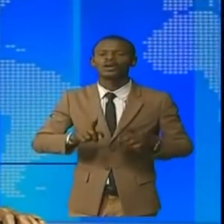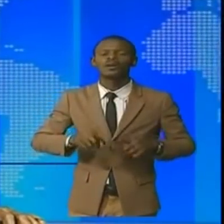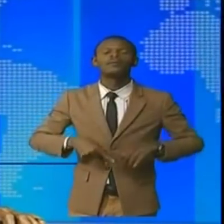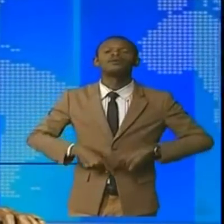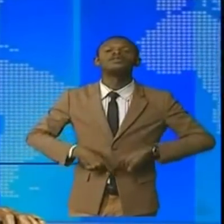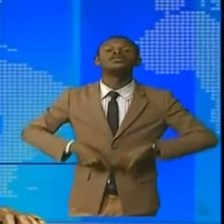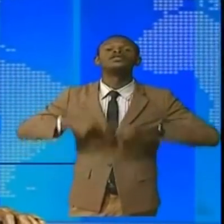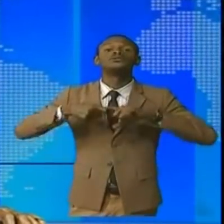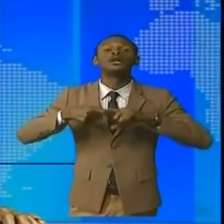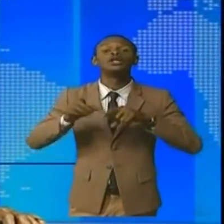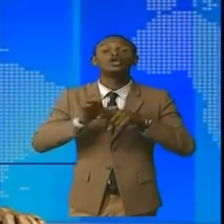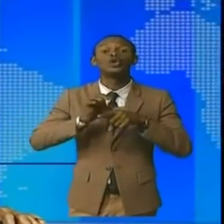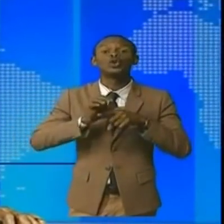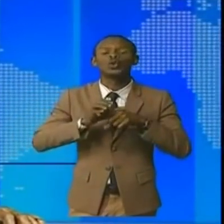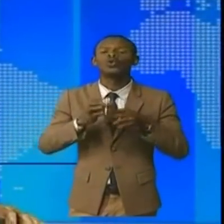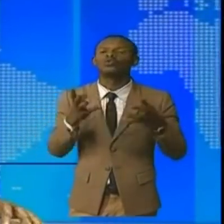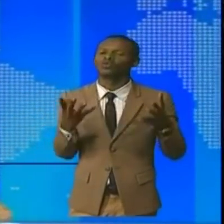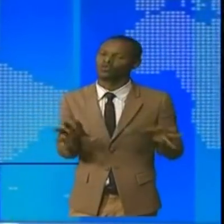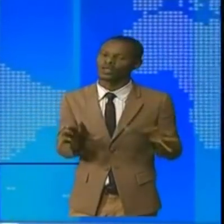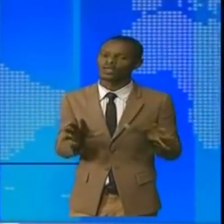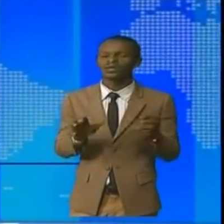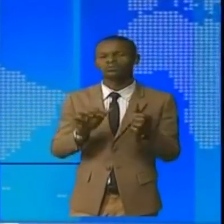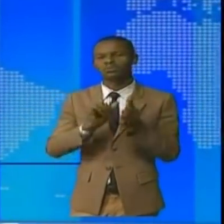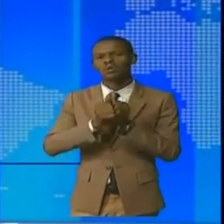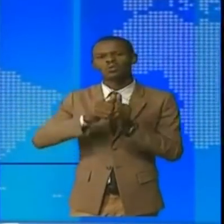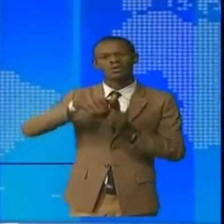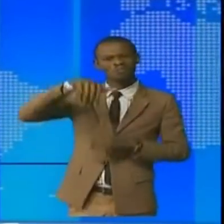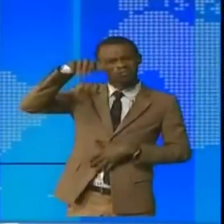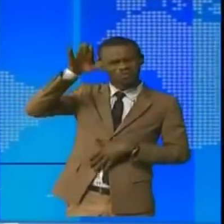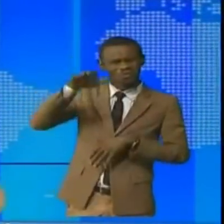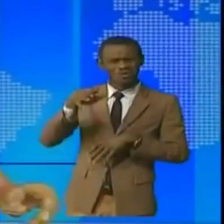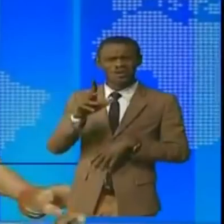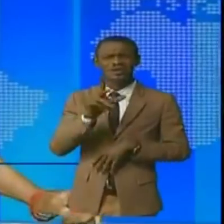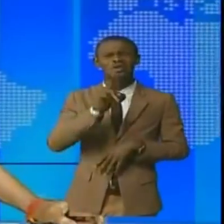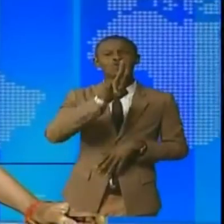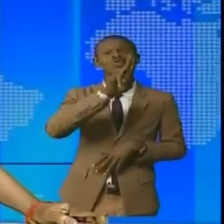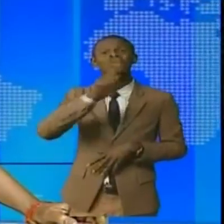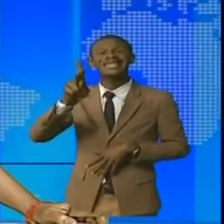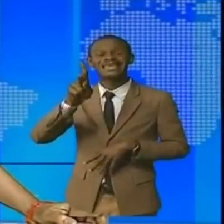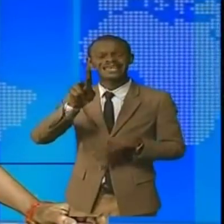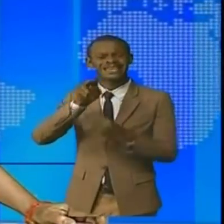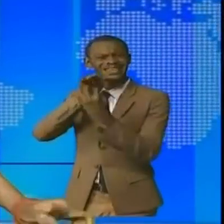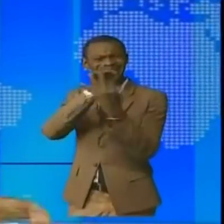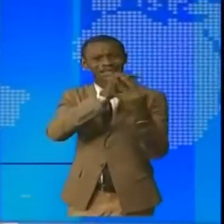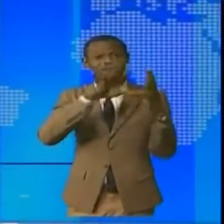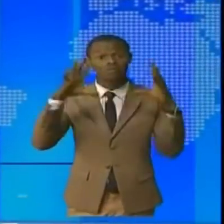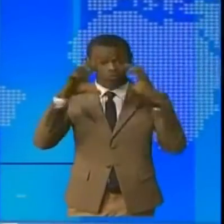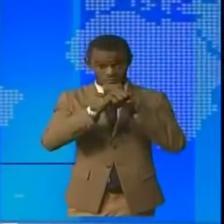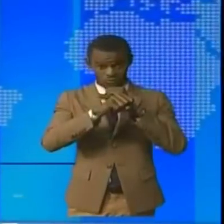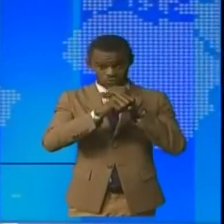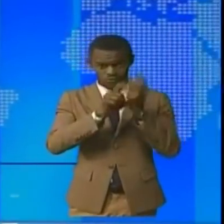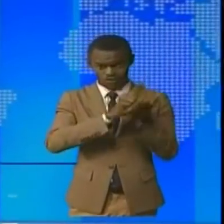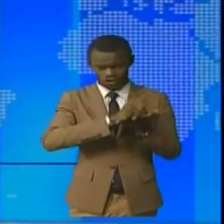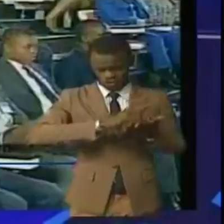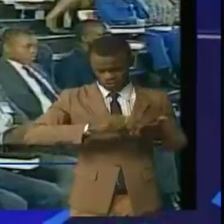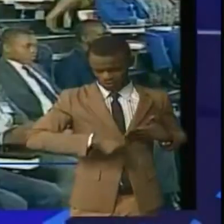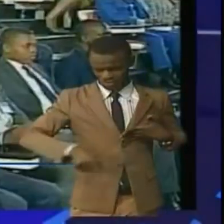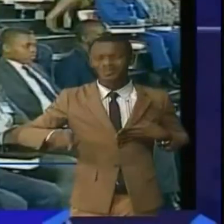et autres sujets ayant marqué l'actualité la semaine qui s'achève, une sélection de Chantal Okoloba.